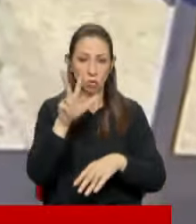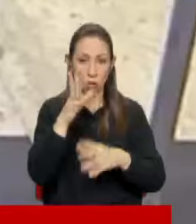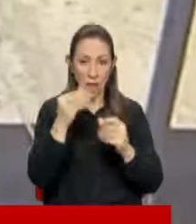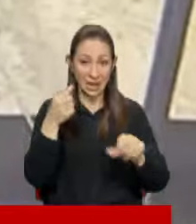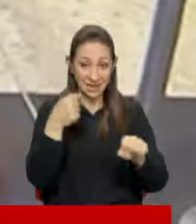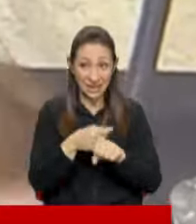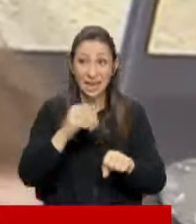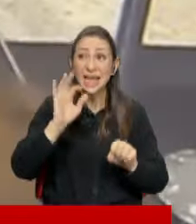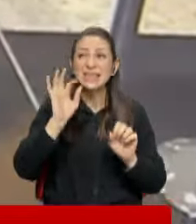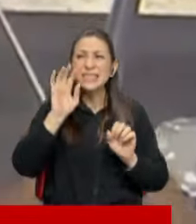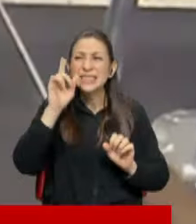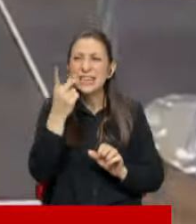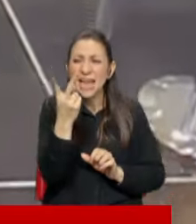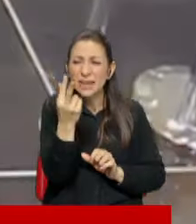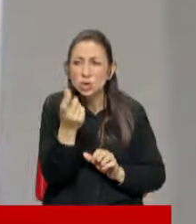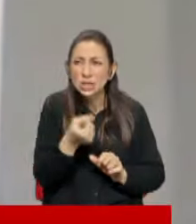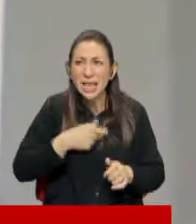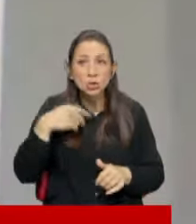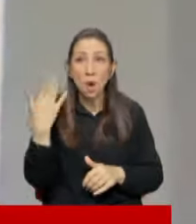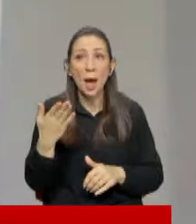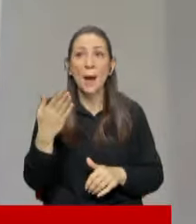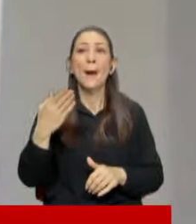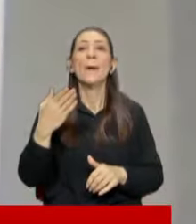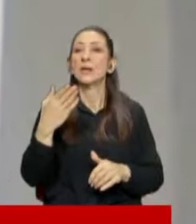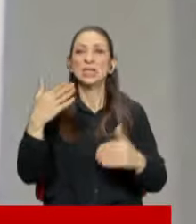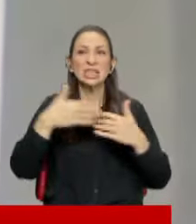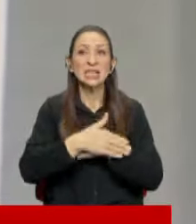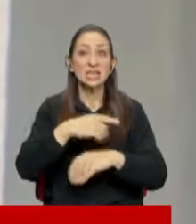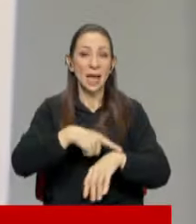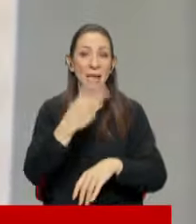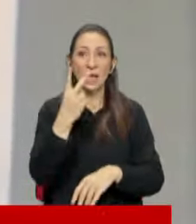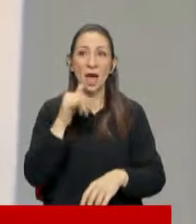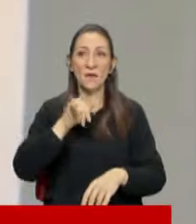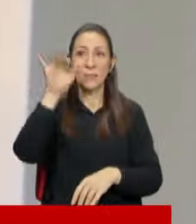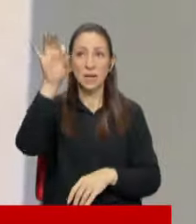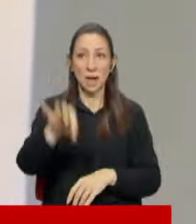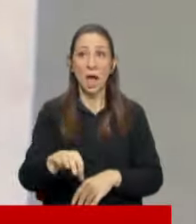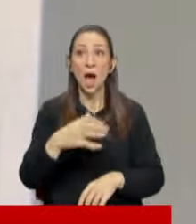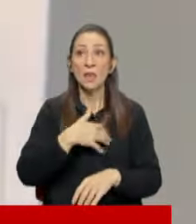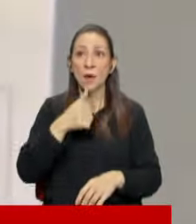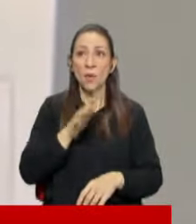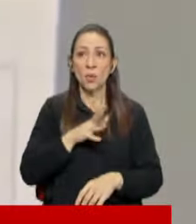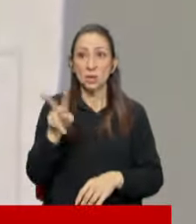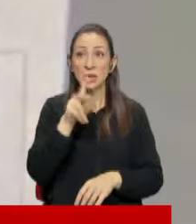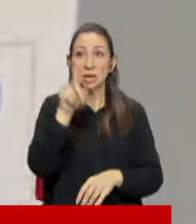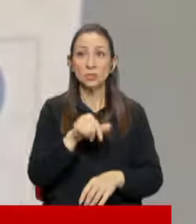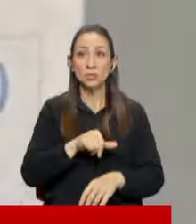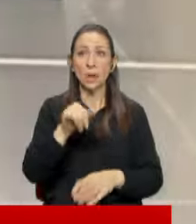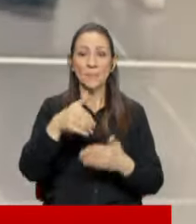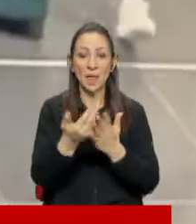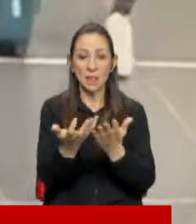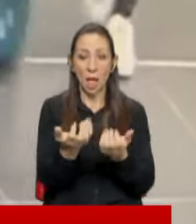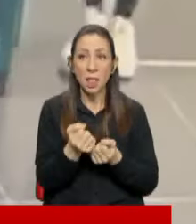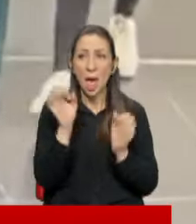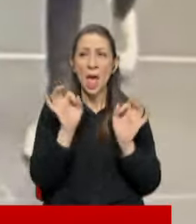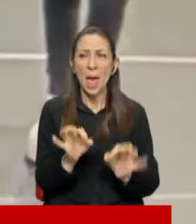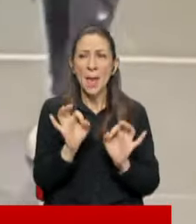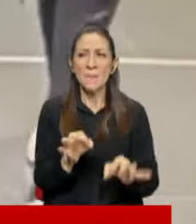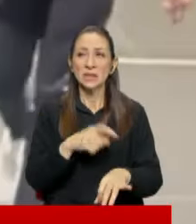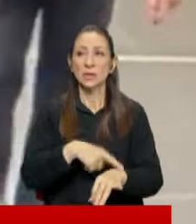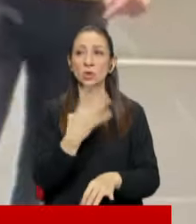gelen kazadan sadece 2,5 saat sonra gece 2'de havalimanındaydı anne oğul. İlk uçağa bilet aldılar,